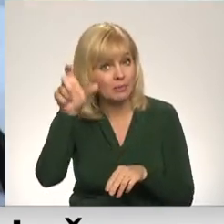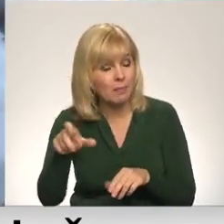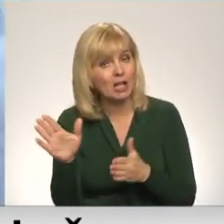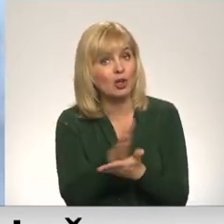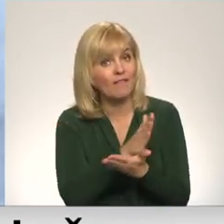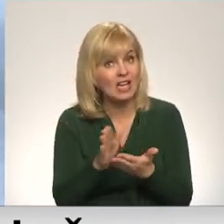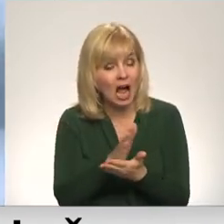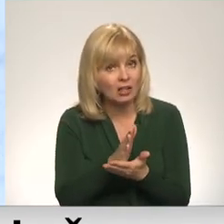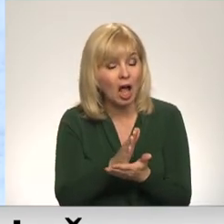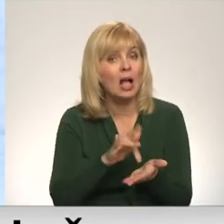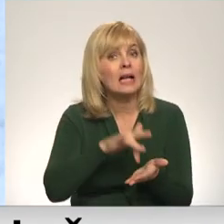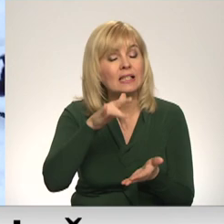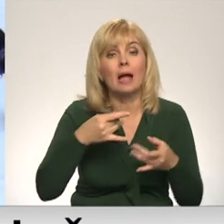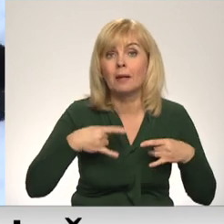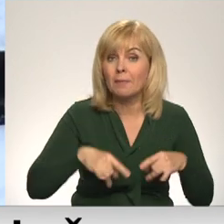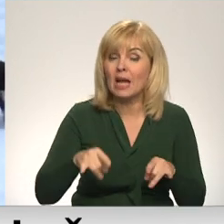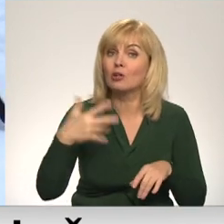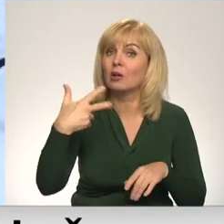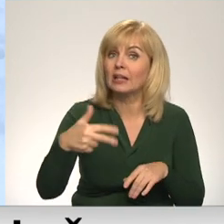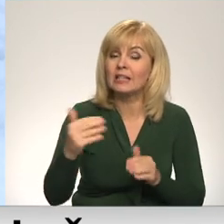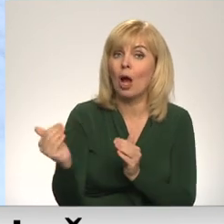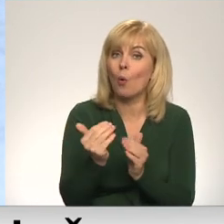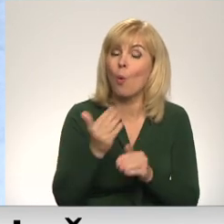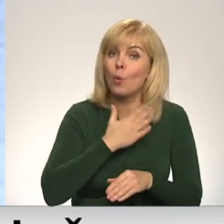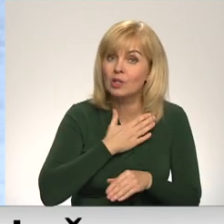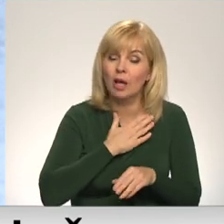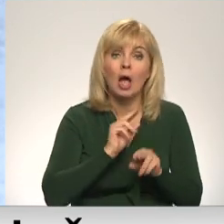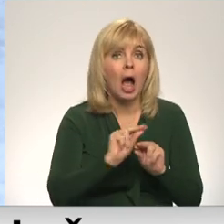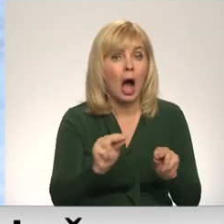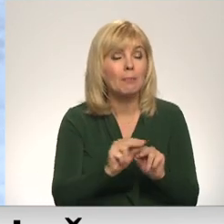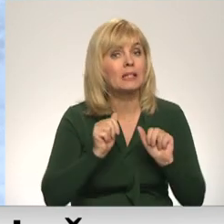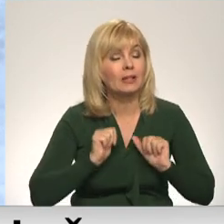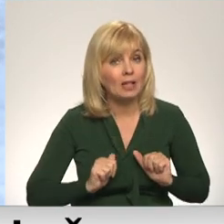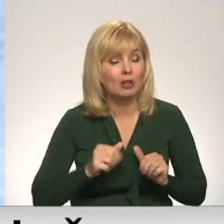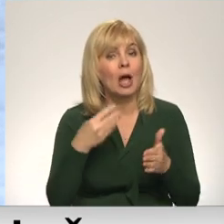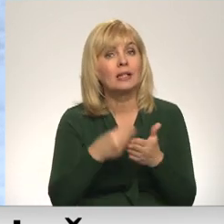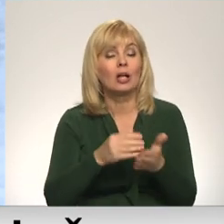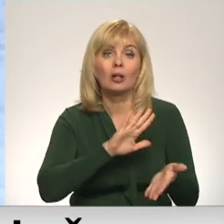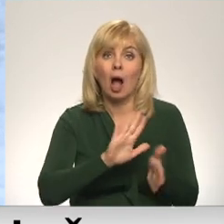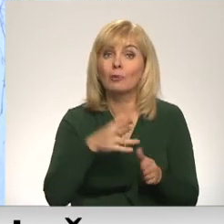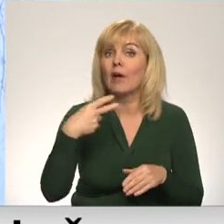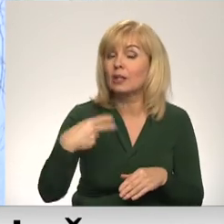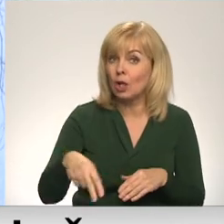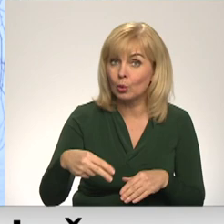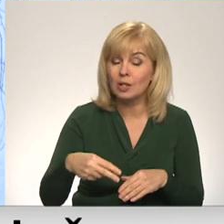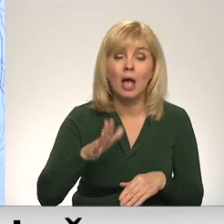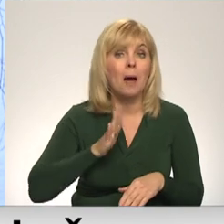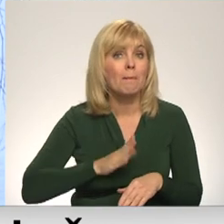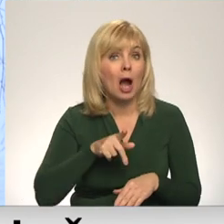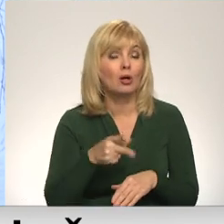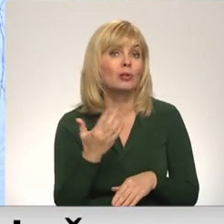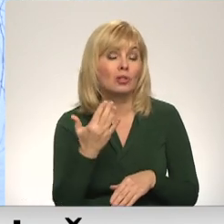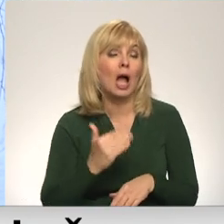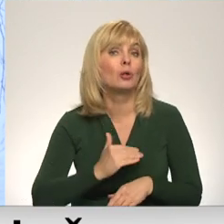laikā kinoloģijas centrā piedzimst 30 kucēni, no kuriem apmācībām un dienestam derīgi aptuveni 20. Pagaidām ar šādu